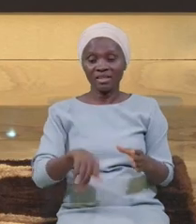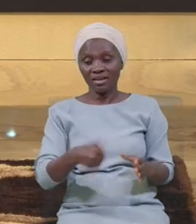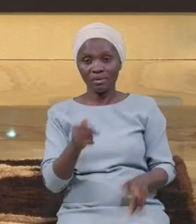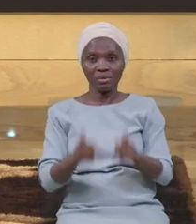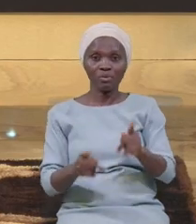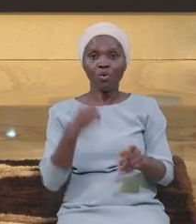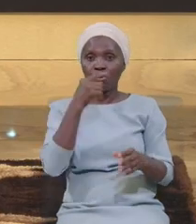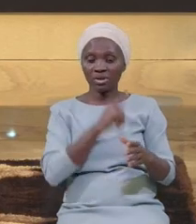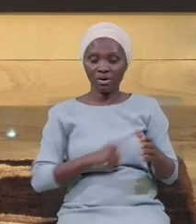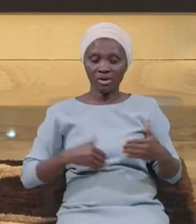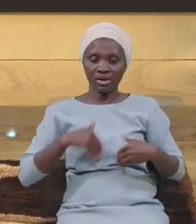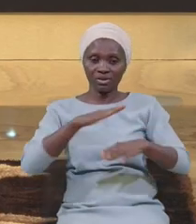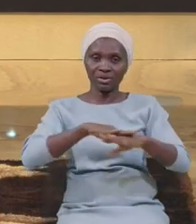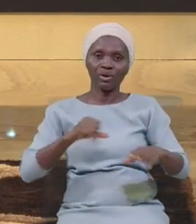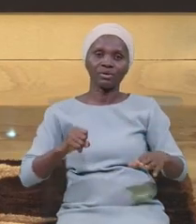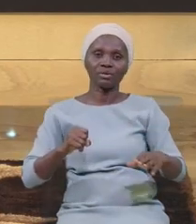les réchappés